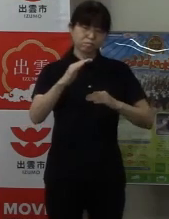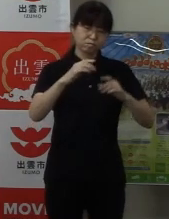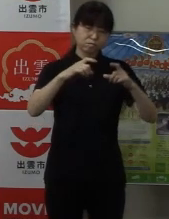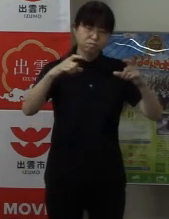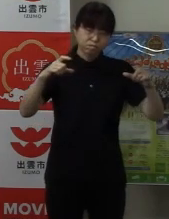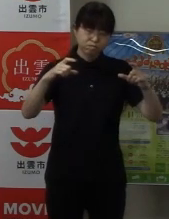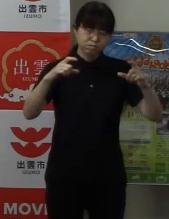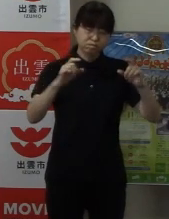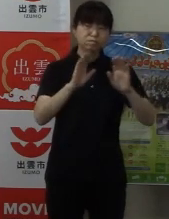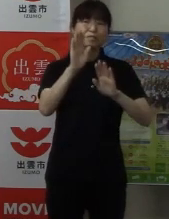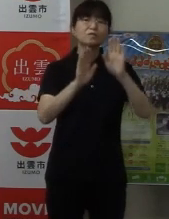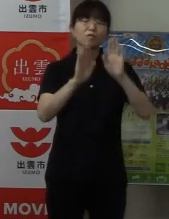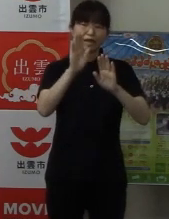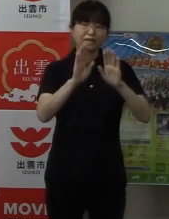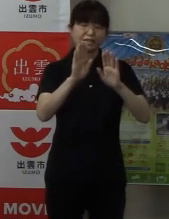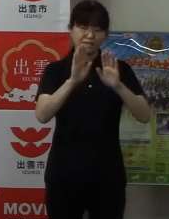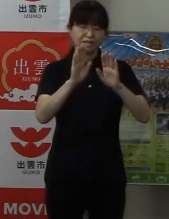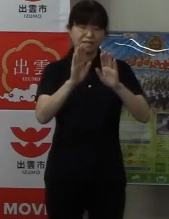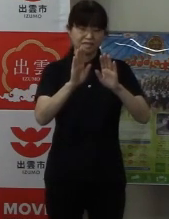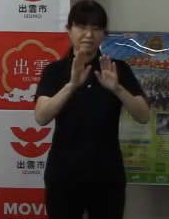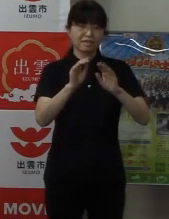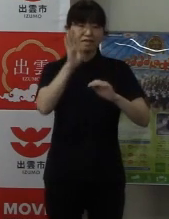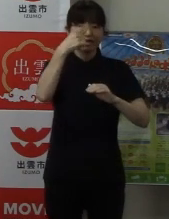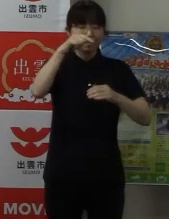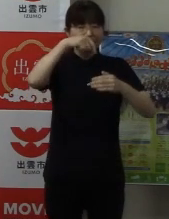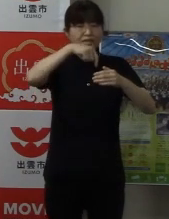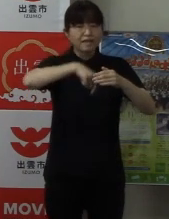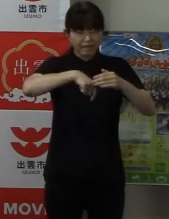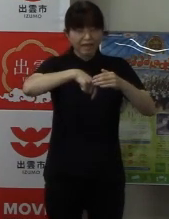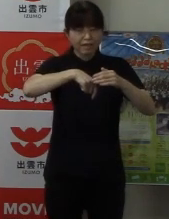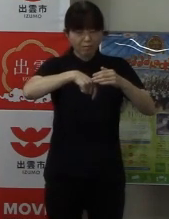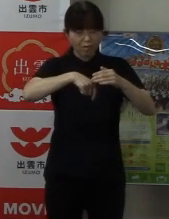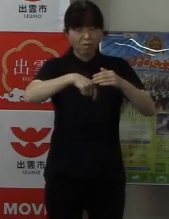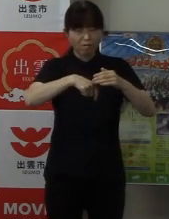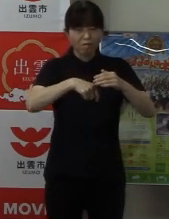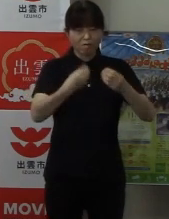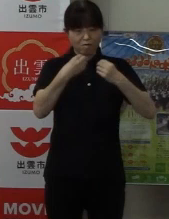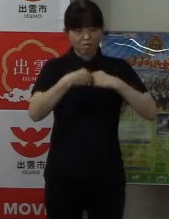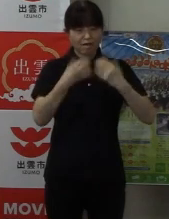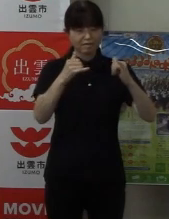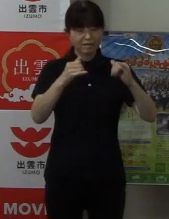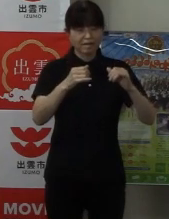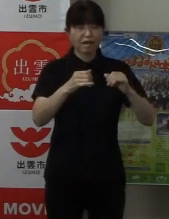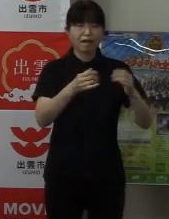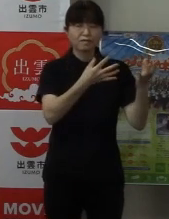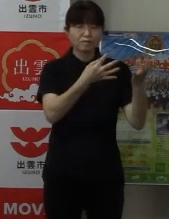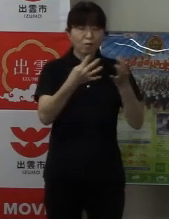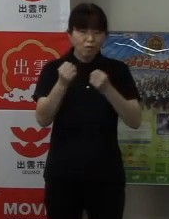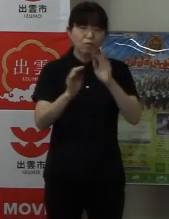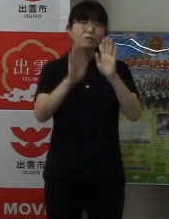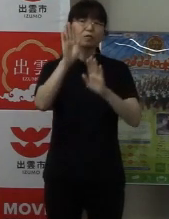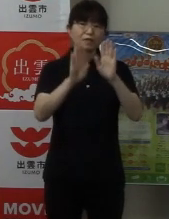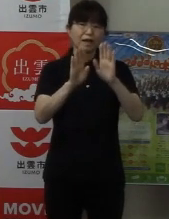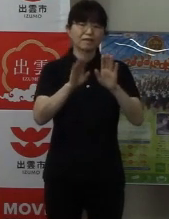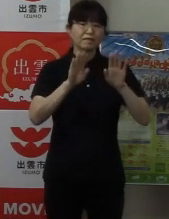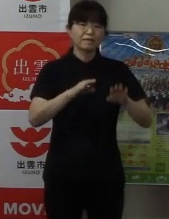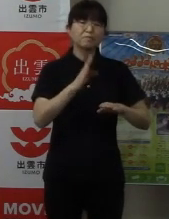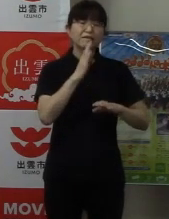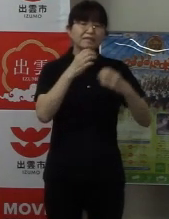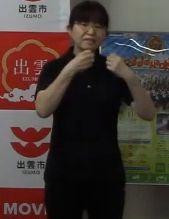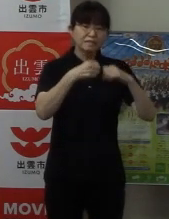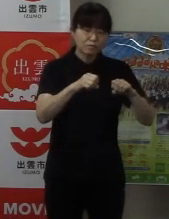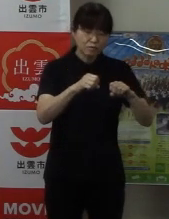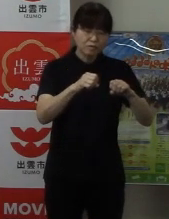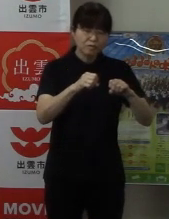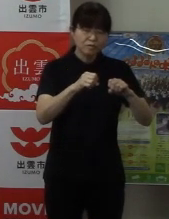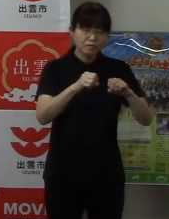国的に見ると過去最多を更新してます。県内も最初はそうでしたけれども、まあ、こういった状況で、まあ、今実施の方向で動いていらっしゃると思いますけれ